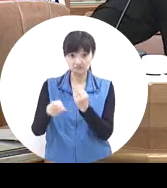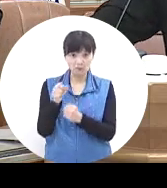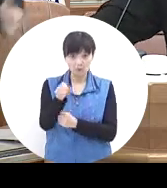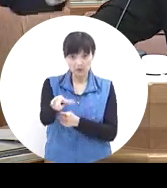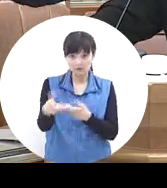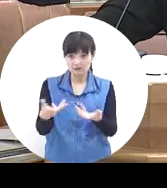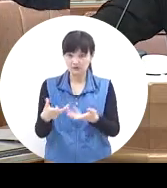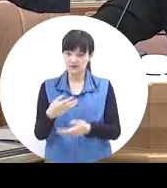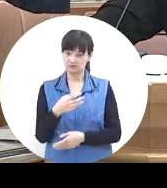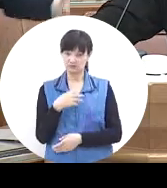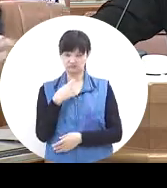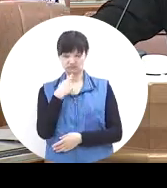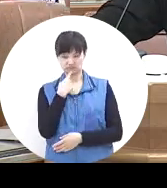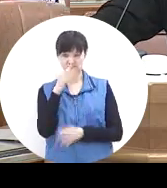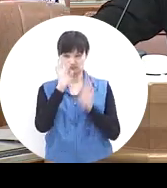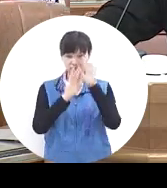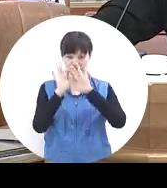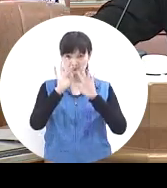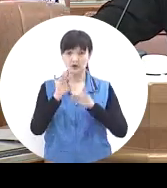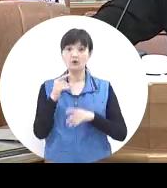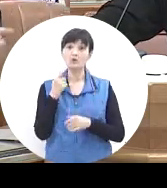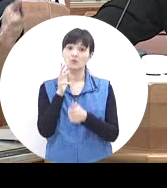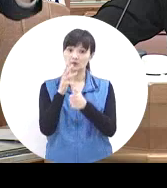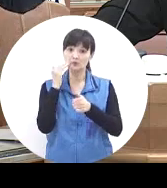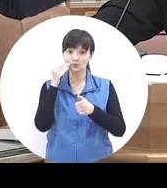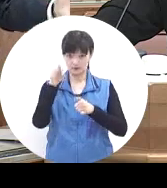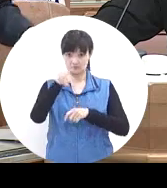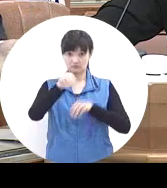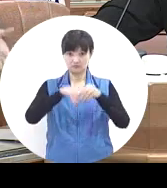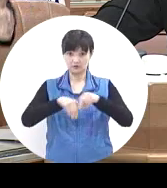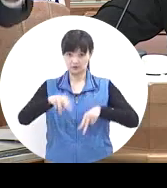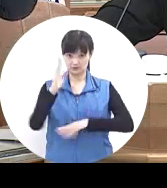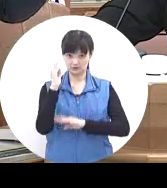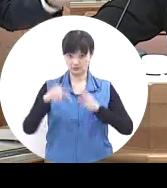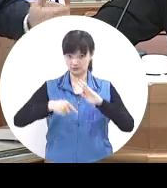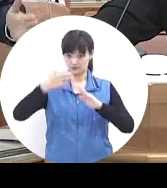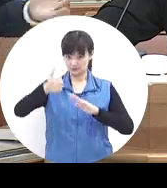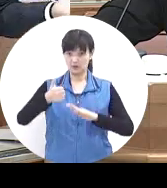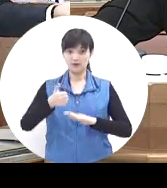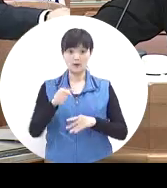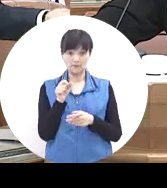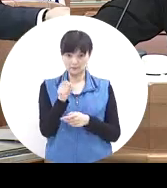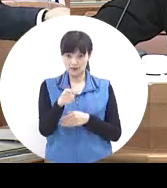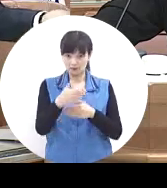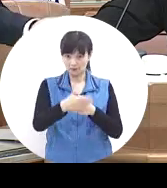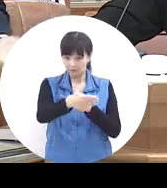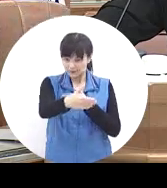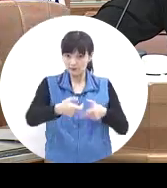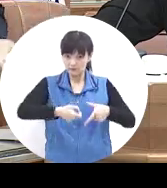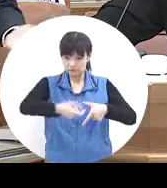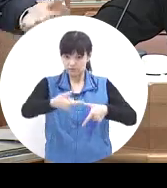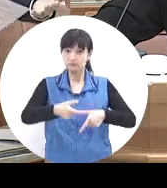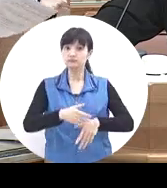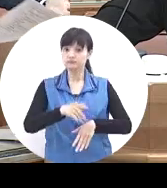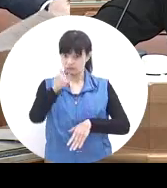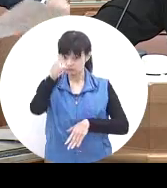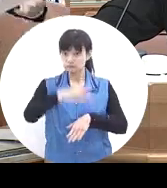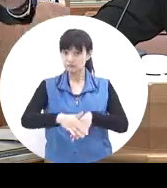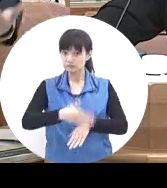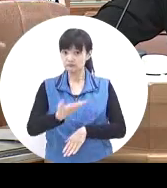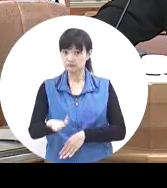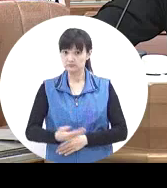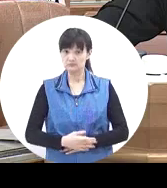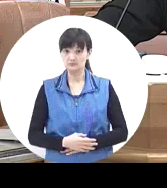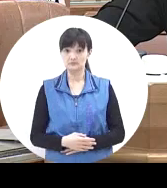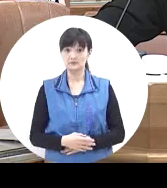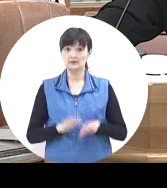苗公布出来，把整个。不需要经过立法院，但这立法院现在有人在